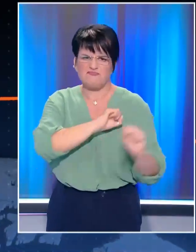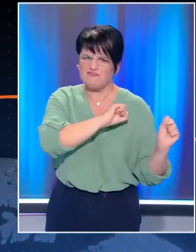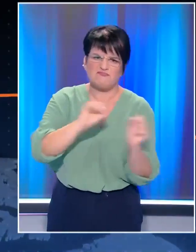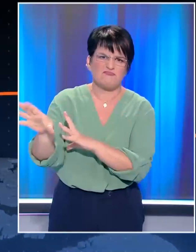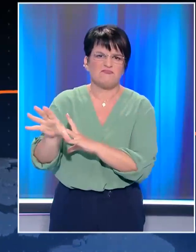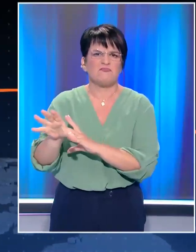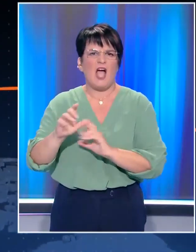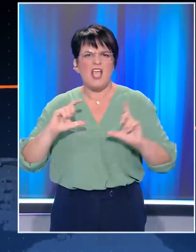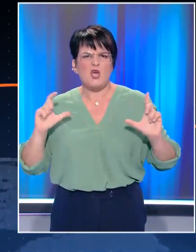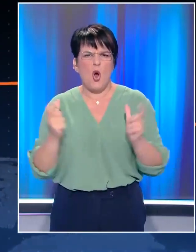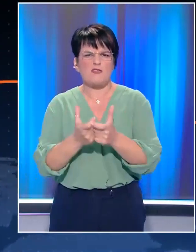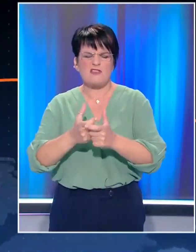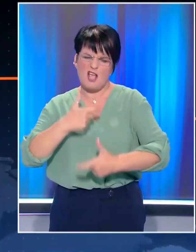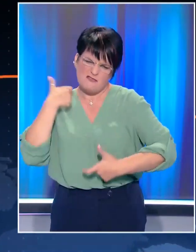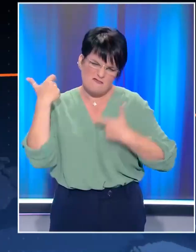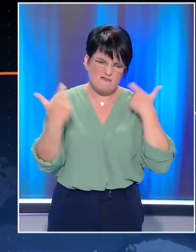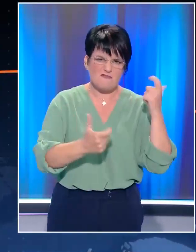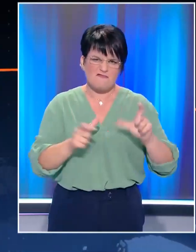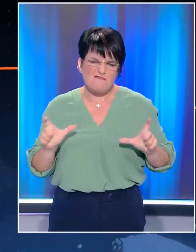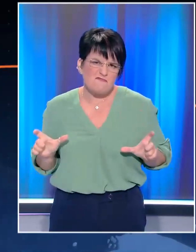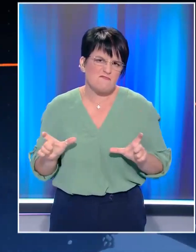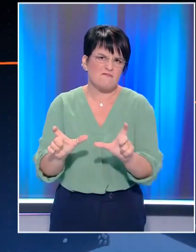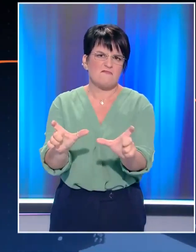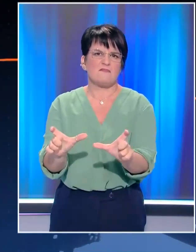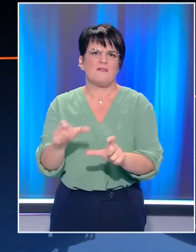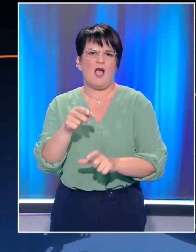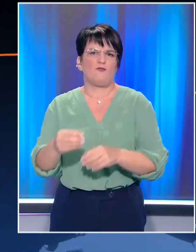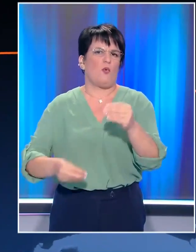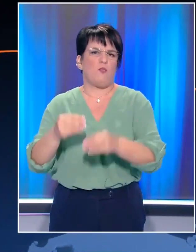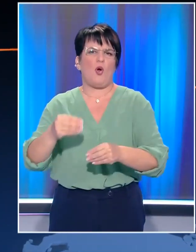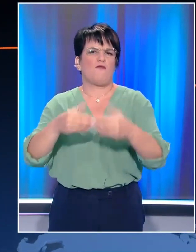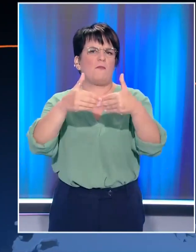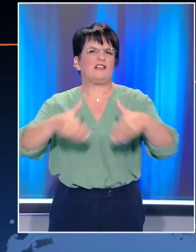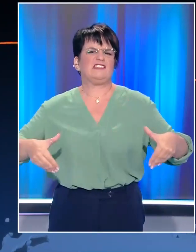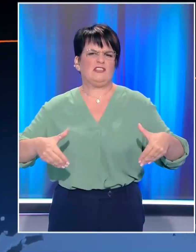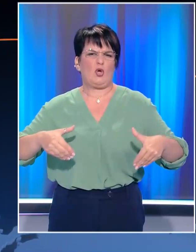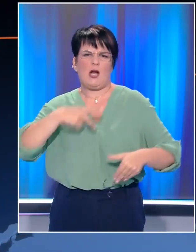Τα βάζουν με οικογένειες που βρίσκονται εγκλωβισμένες επί ημέρες στα σύνορα των Ηνωμένων Πολιτειών με το Μεξικό.